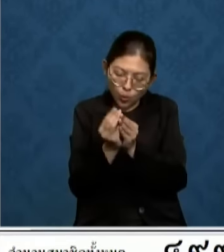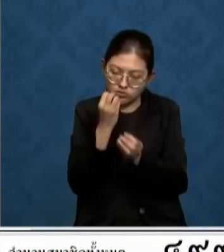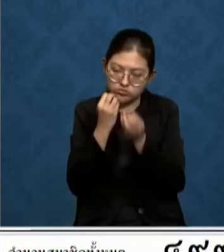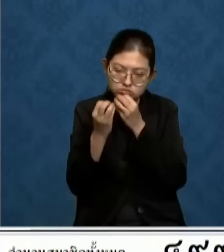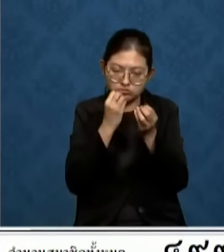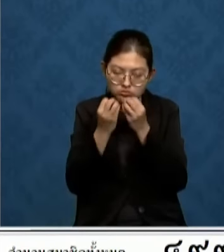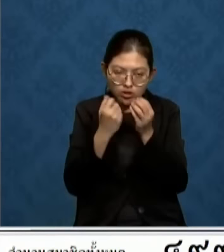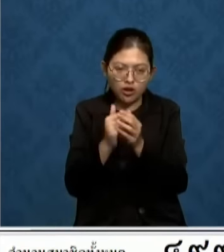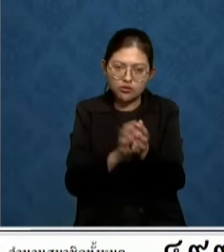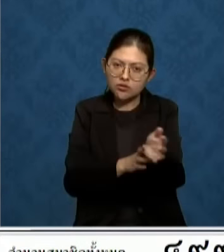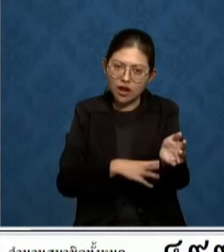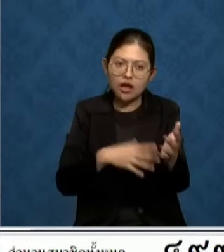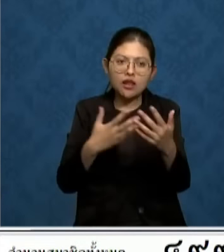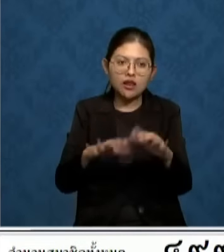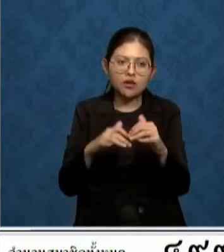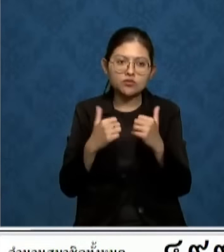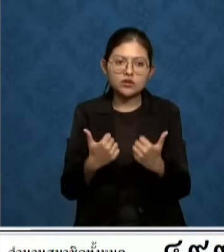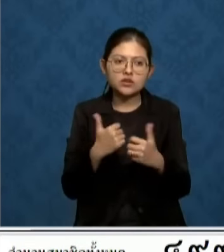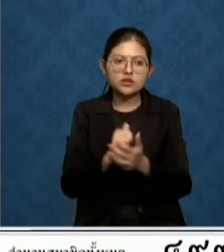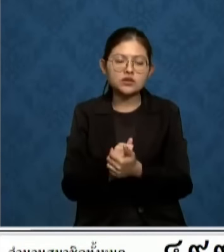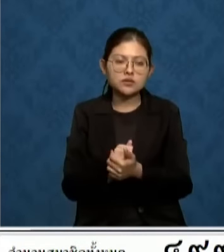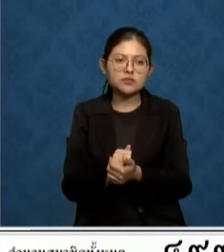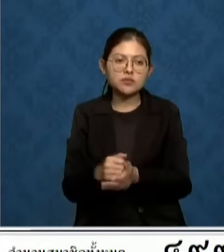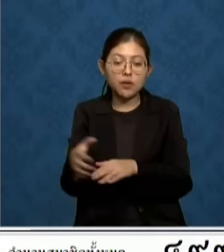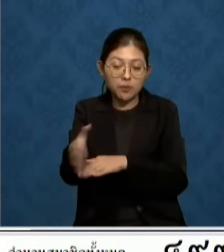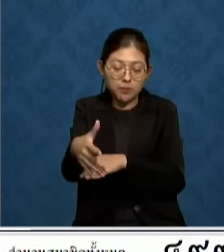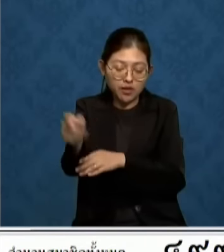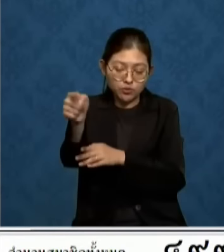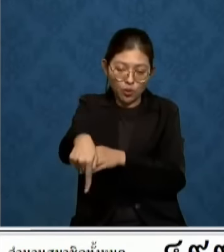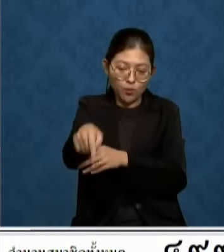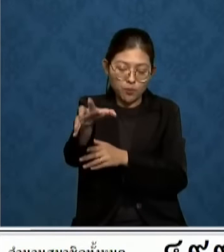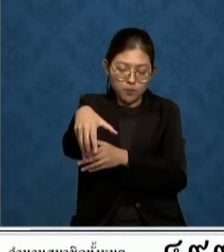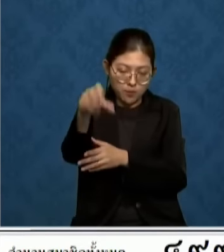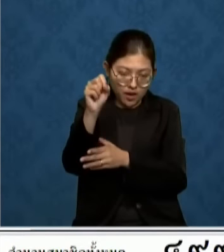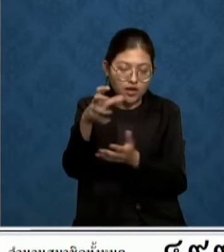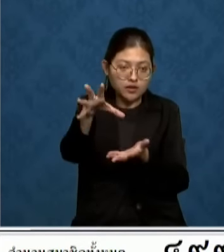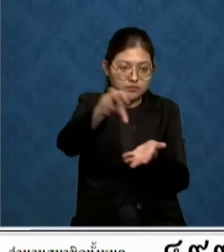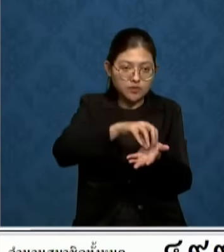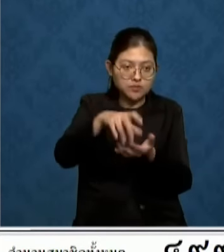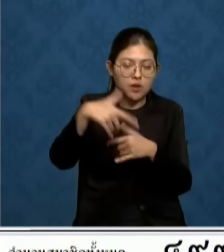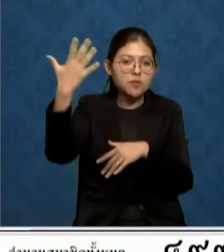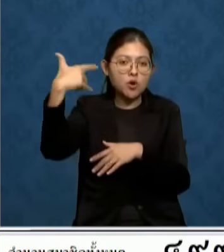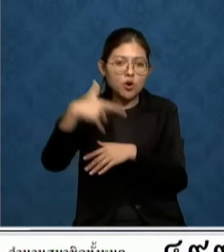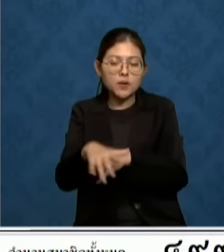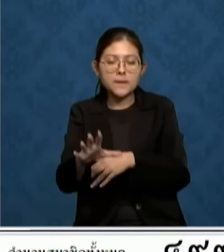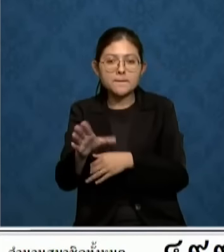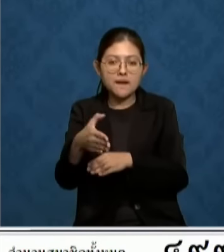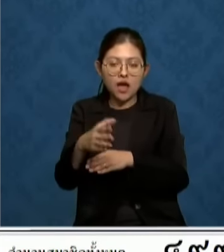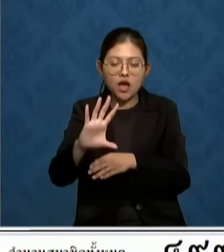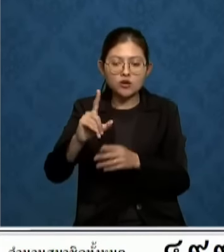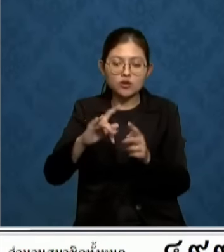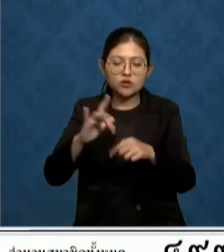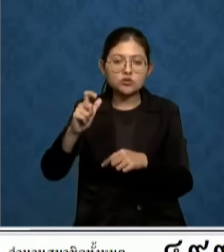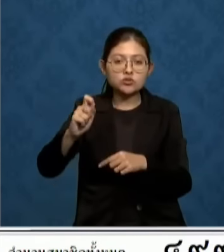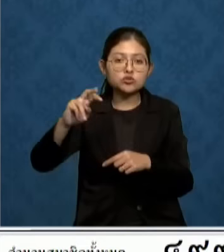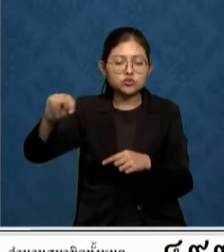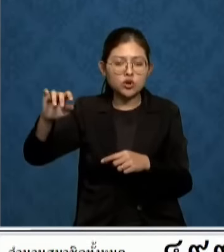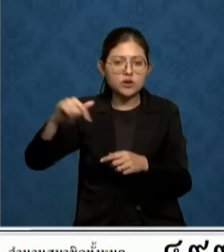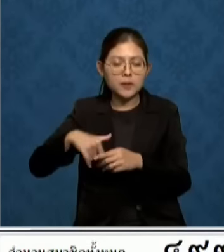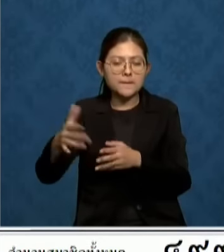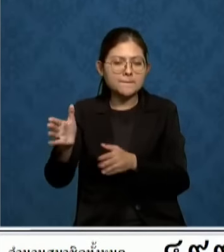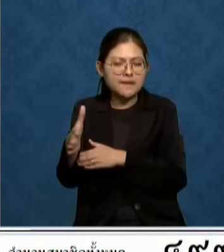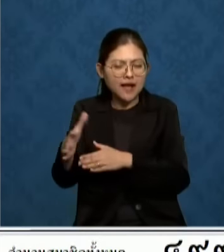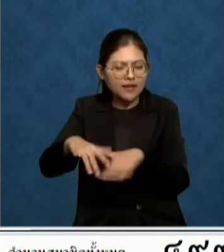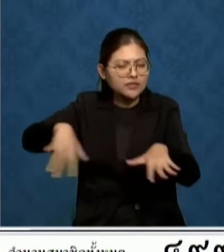ปีแล้วครับท่านประธานเพราะหาปลามาตกปลามาเมื่อก่อนเคยได้ปลาช่อนปลากระบอกปลากุเลหรือปลาท้องถิ่นนะ